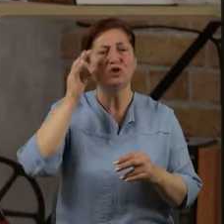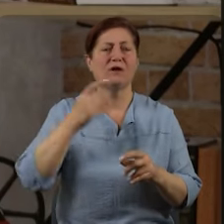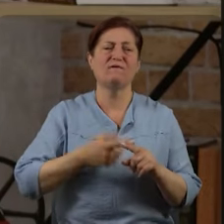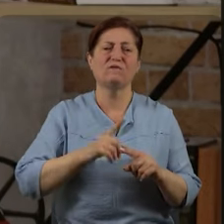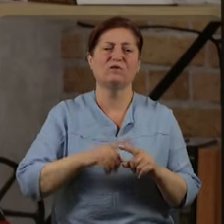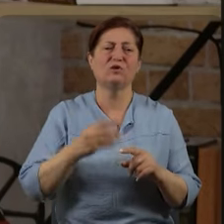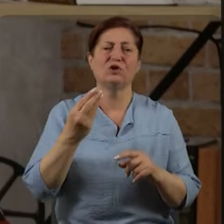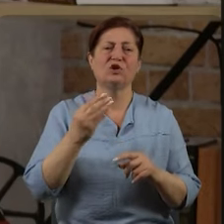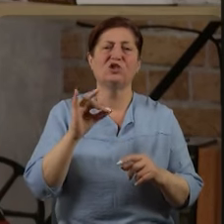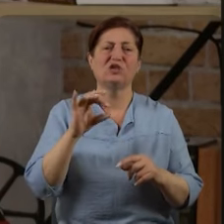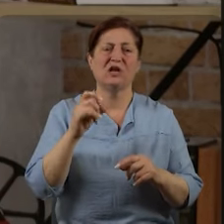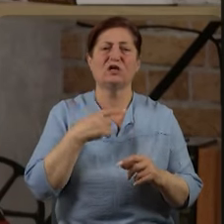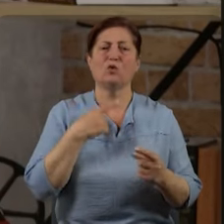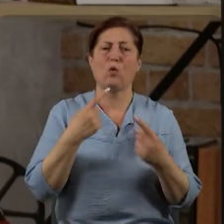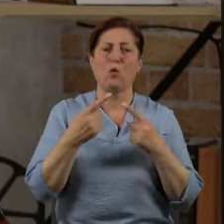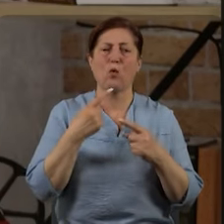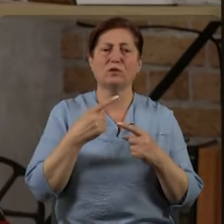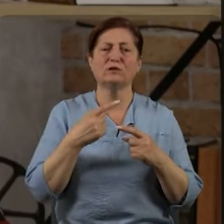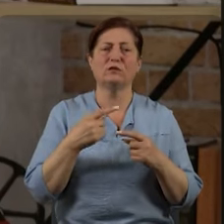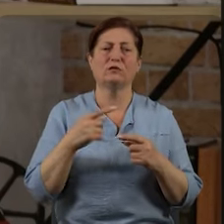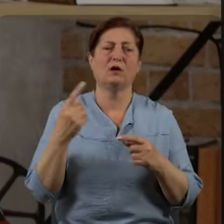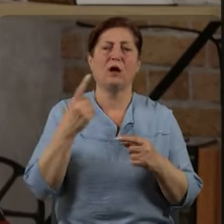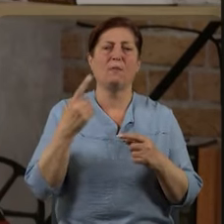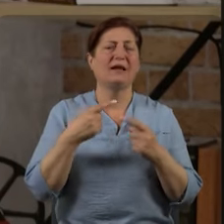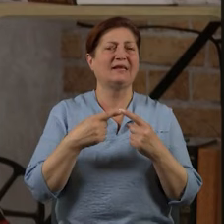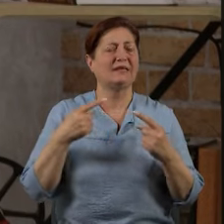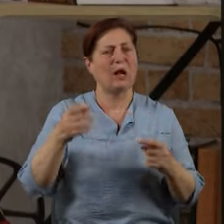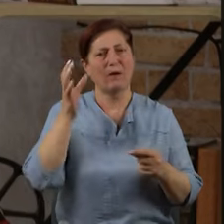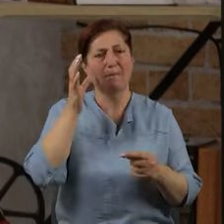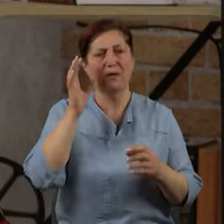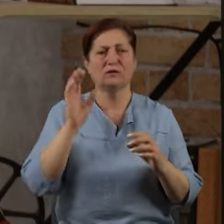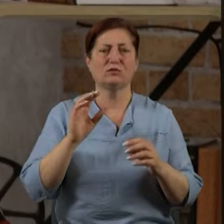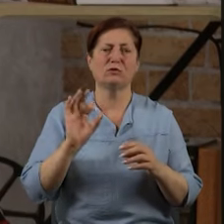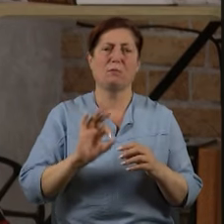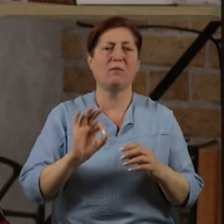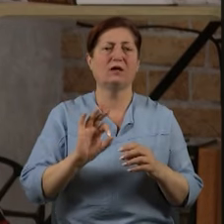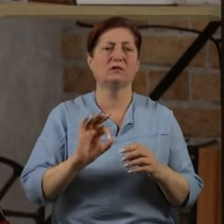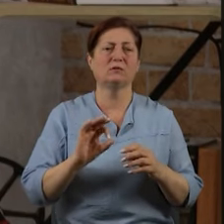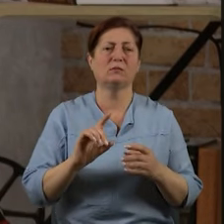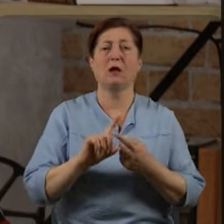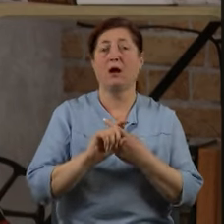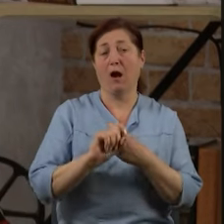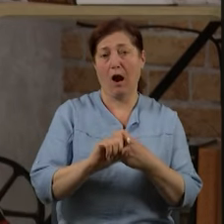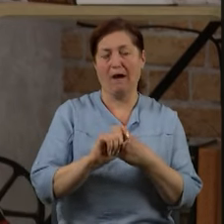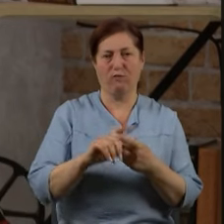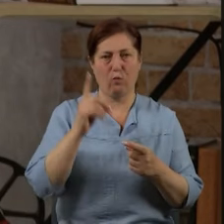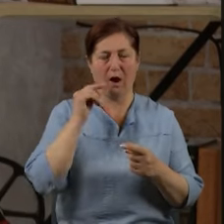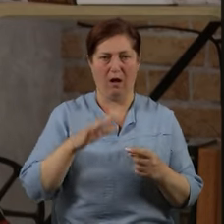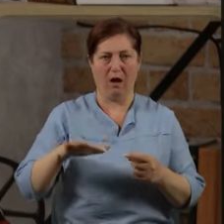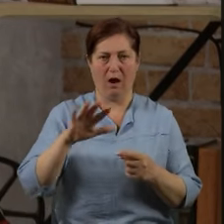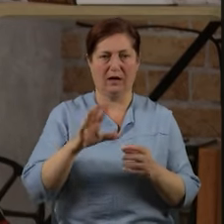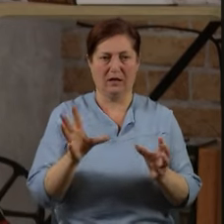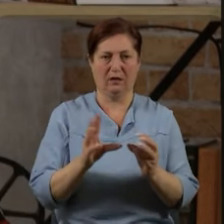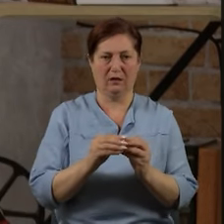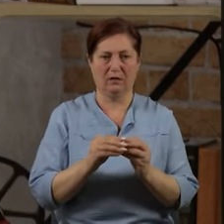Շիրազն էլ խոսելով մոր մասին, ամենատարբեր բանաստեղծությունները ձոնելով, նաև կապում է հայրենիքի հետ, չէ՞,